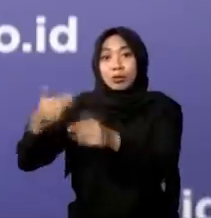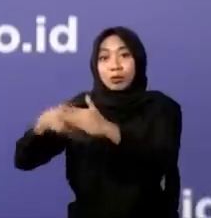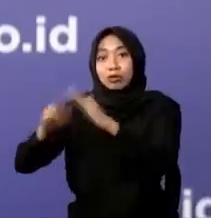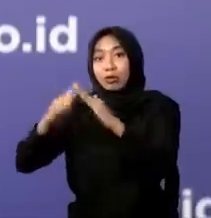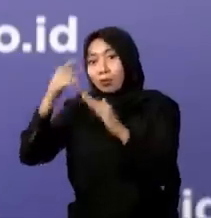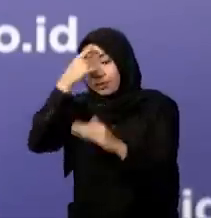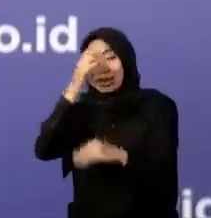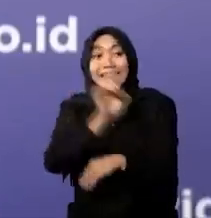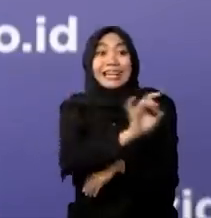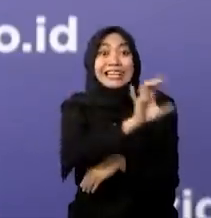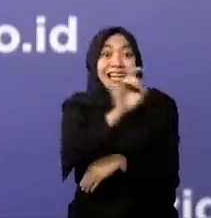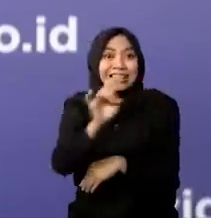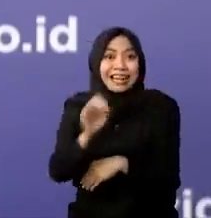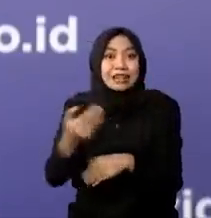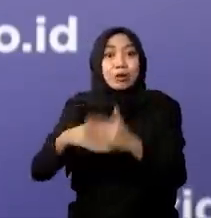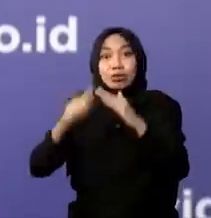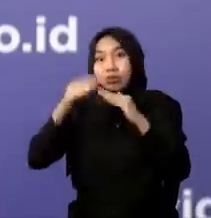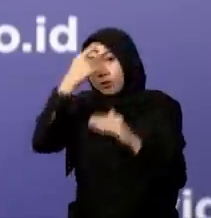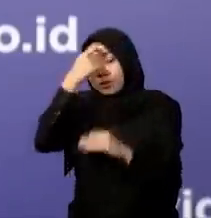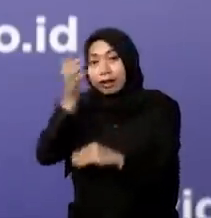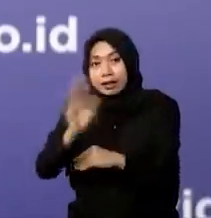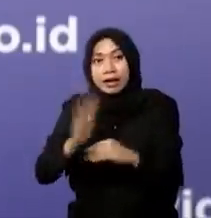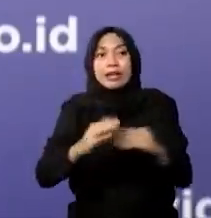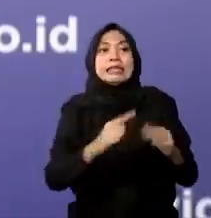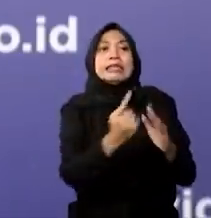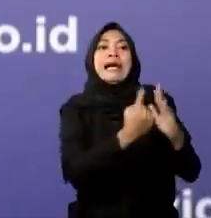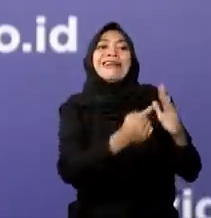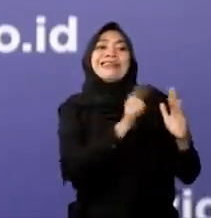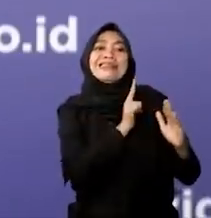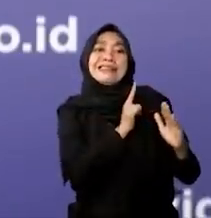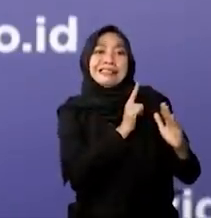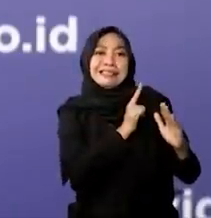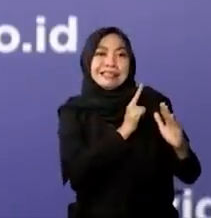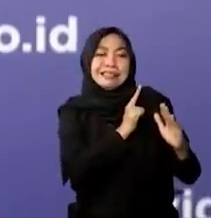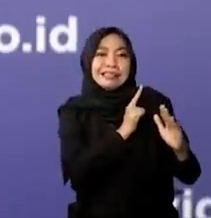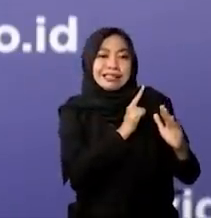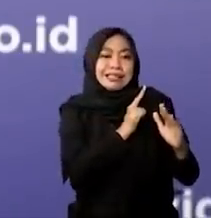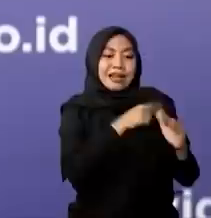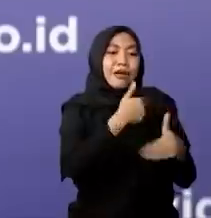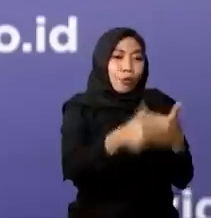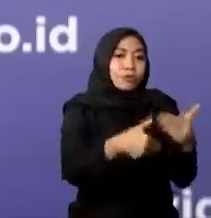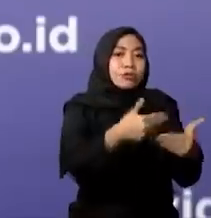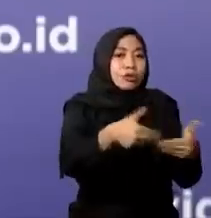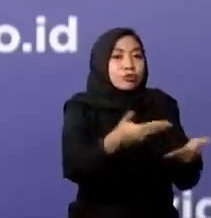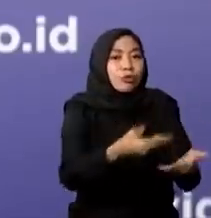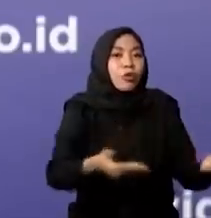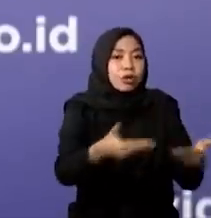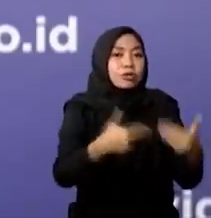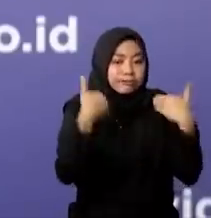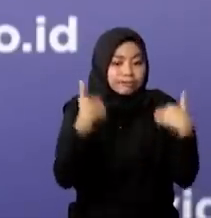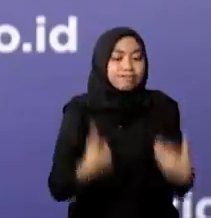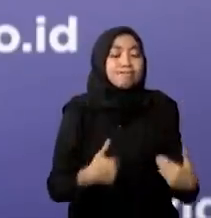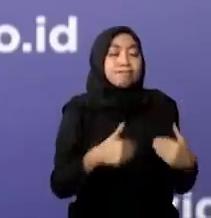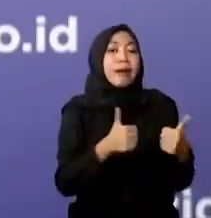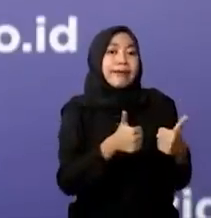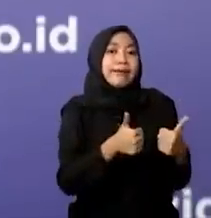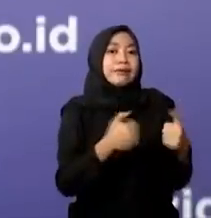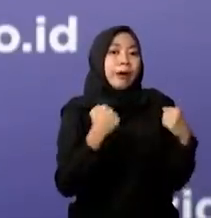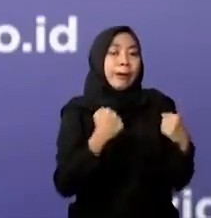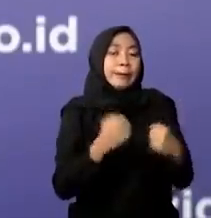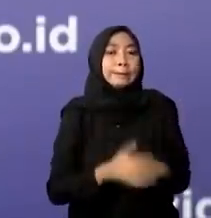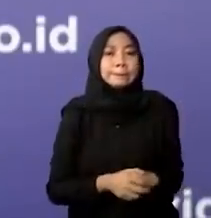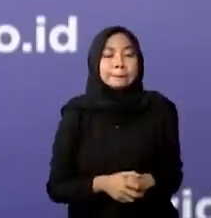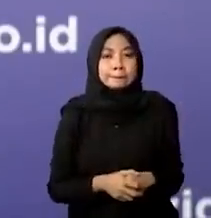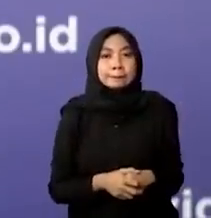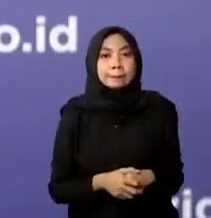dengan baik dilaporkan untuk pemantauan hari ini semuanya dalam keadaan baik